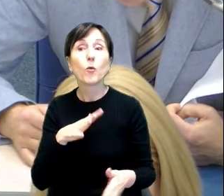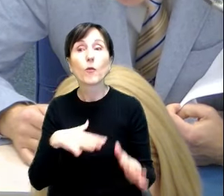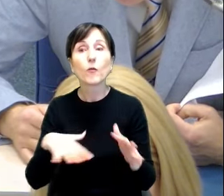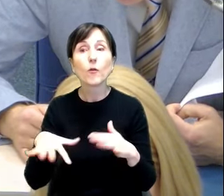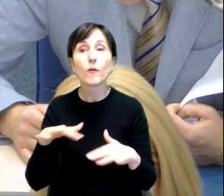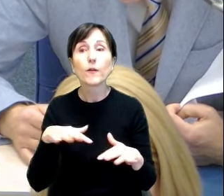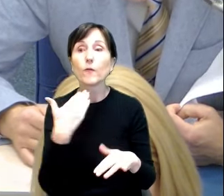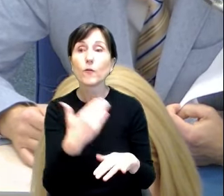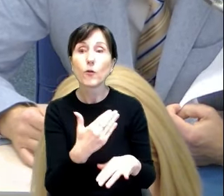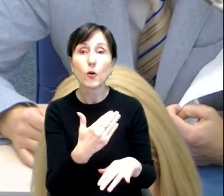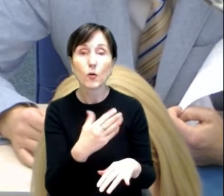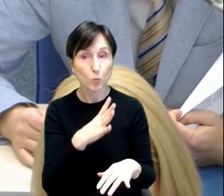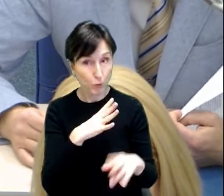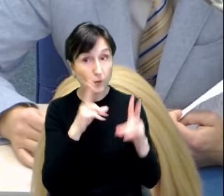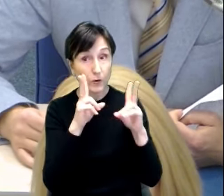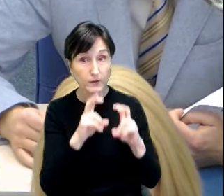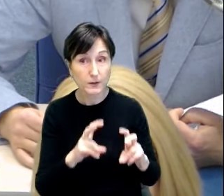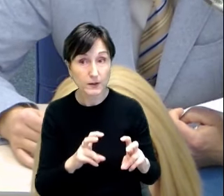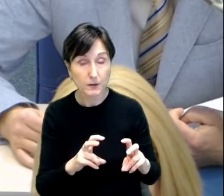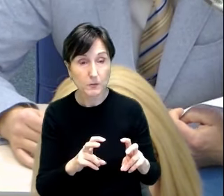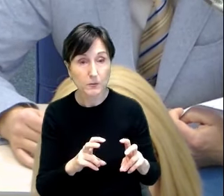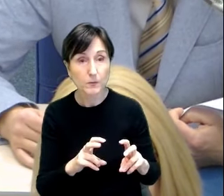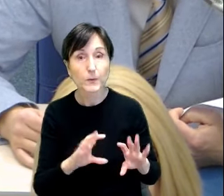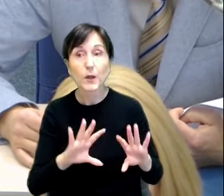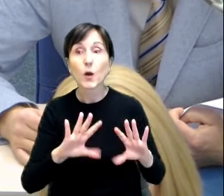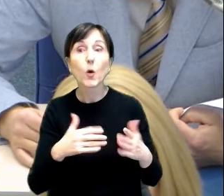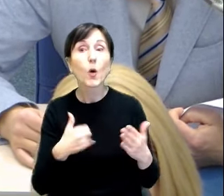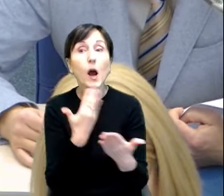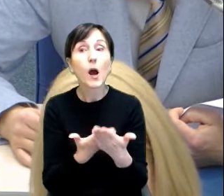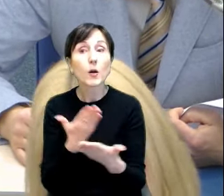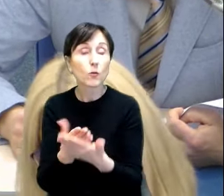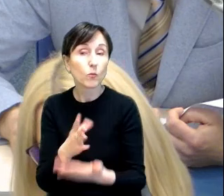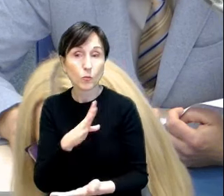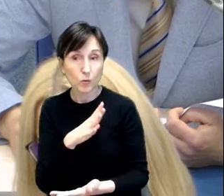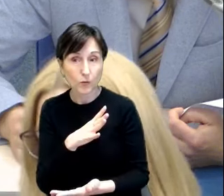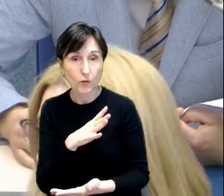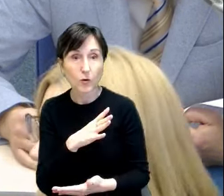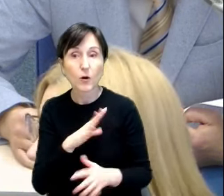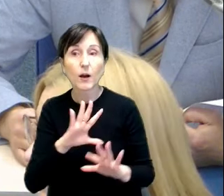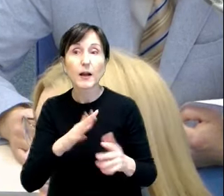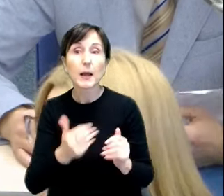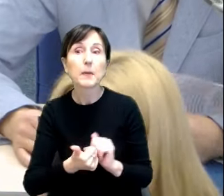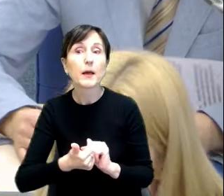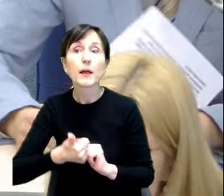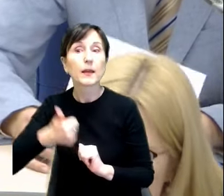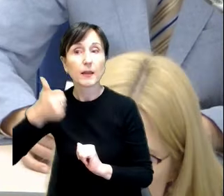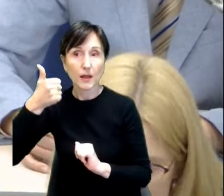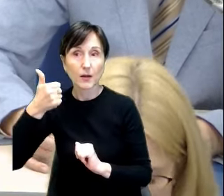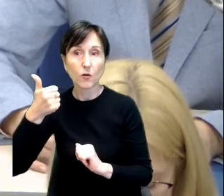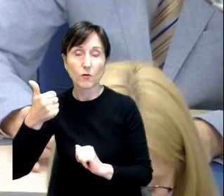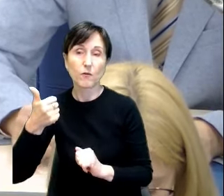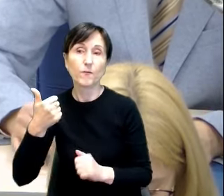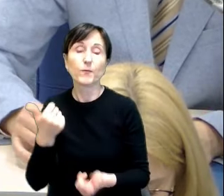situacija tyrimais ir taip pat kokiais argumentais remdamasis jūs pagerinot vadovo metinį